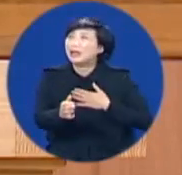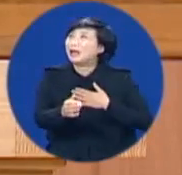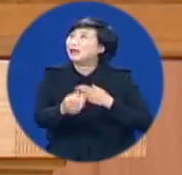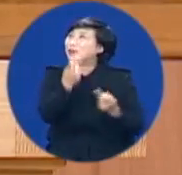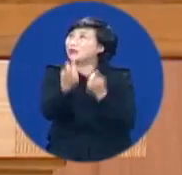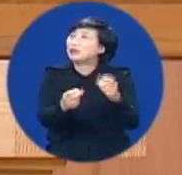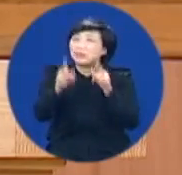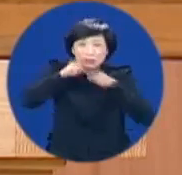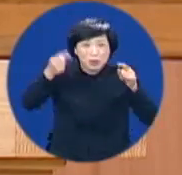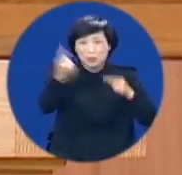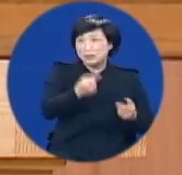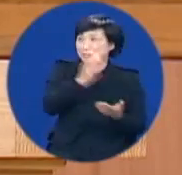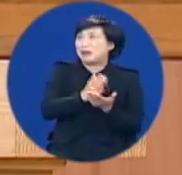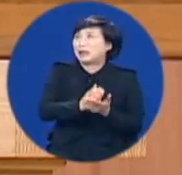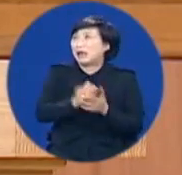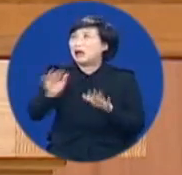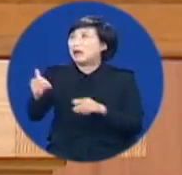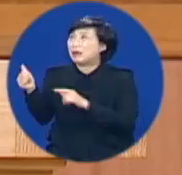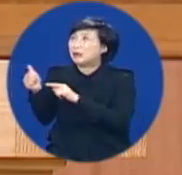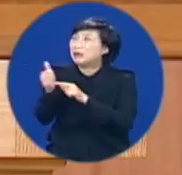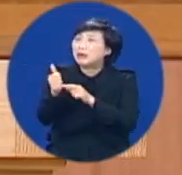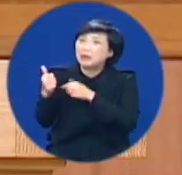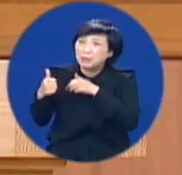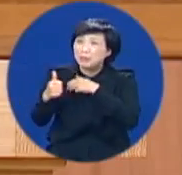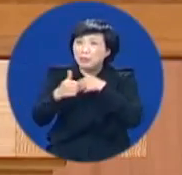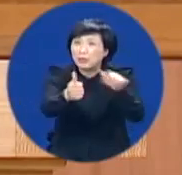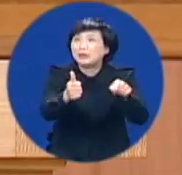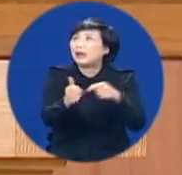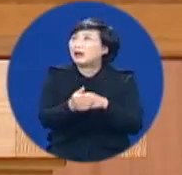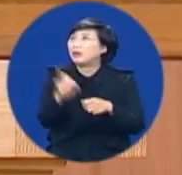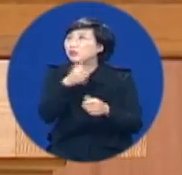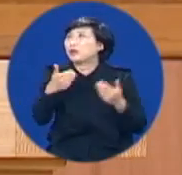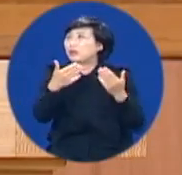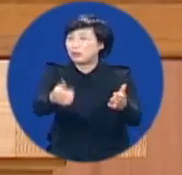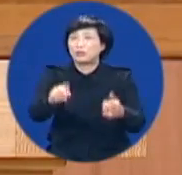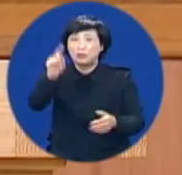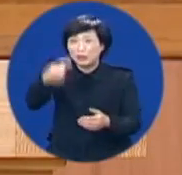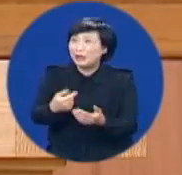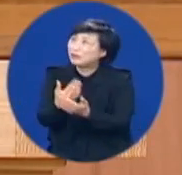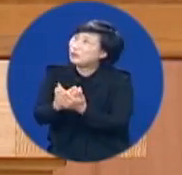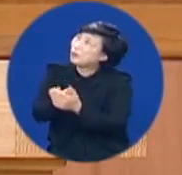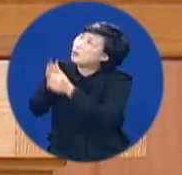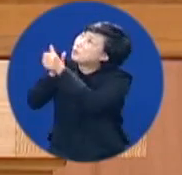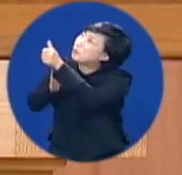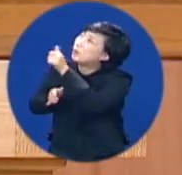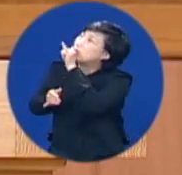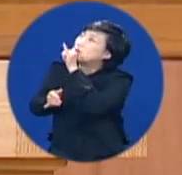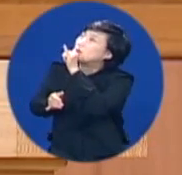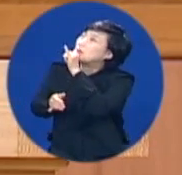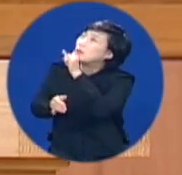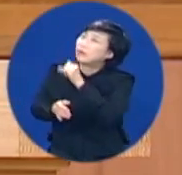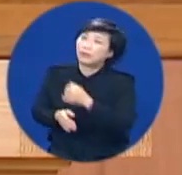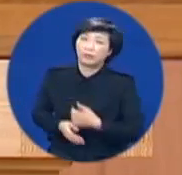지옥에 오지 않도록 지금 가서 말 좀 하고 돌아오게 해주십시오. 이렇게 말합니다.